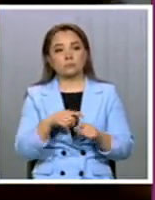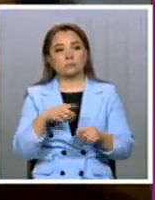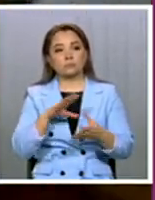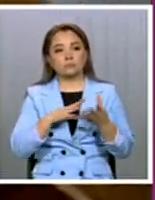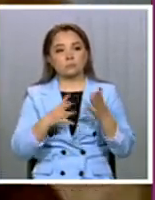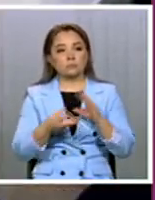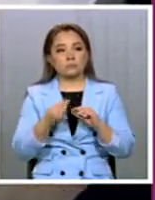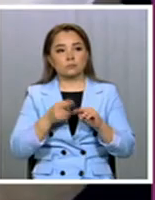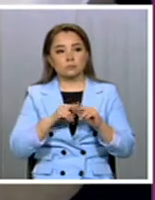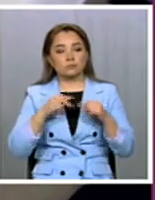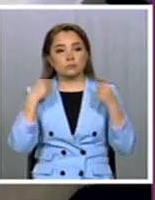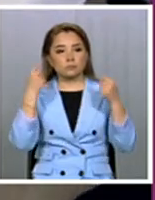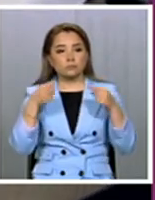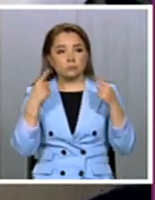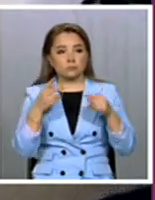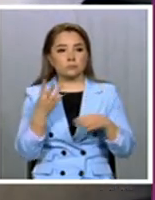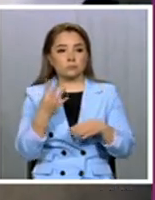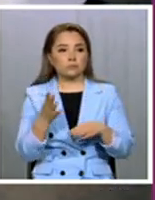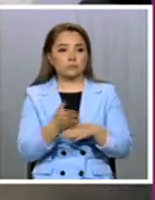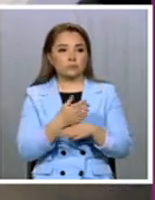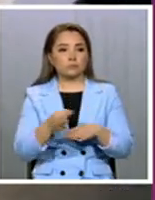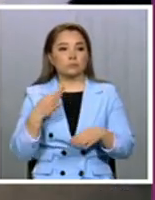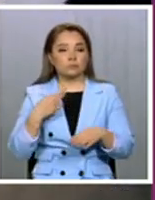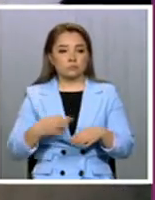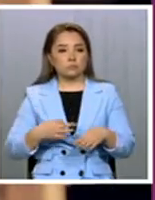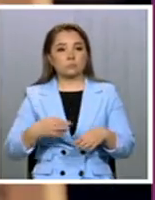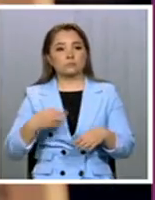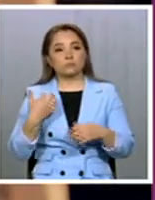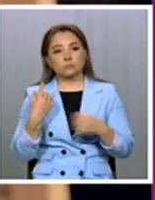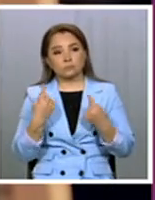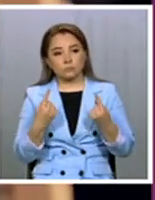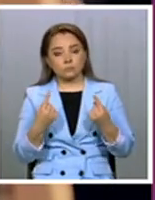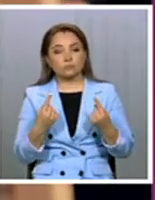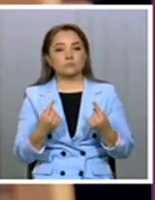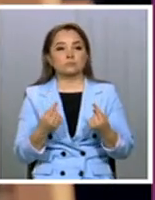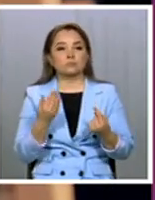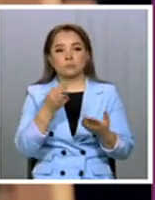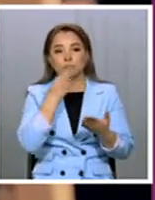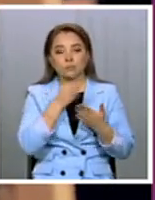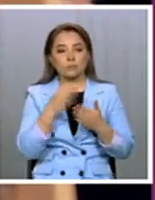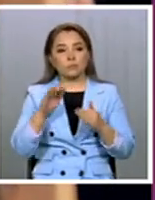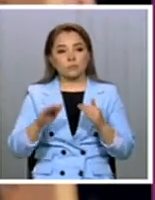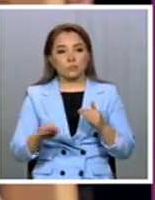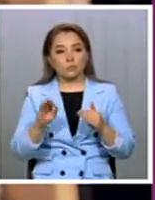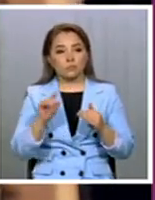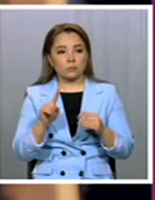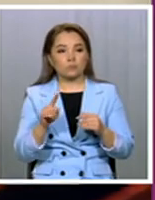үш бөлікті үш баласына, ұлы, орта және кіші жүзге бөліп берген. Ал өзінде